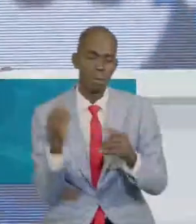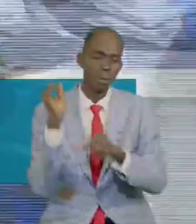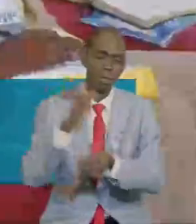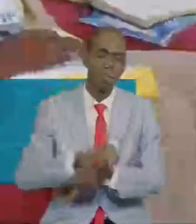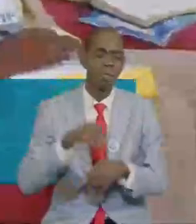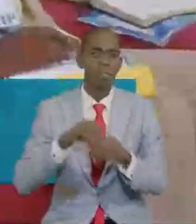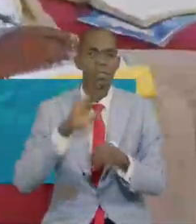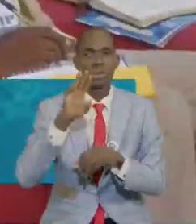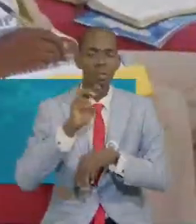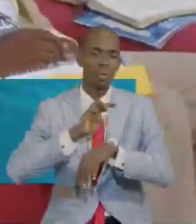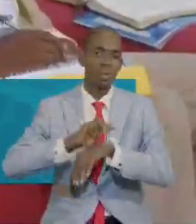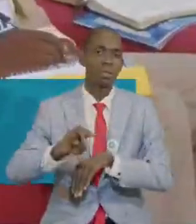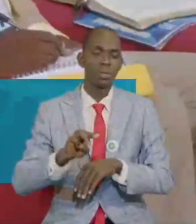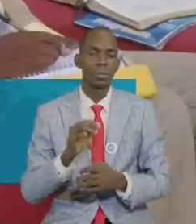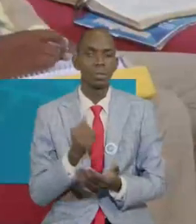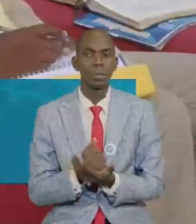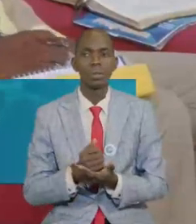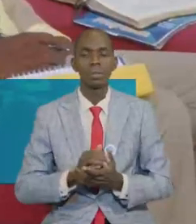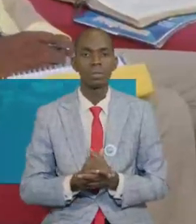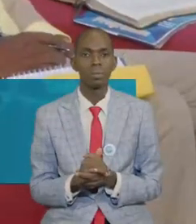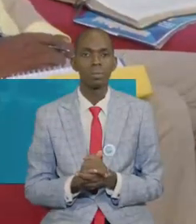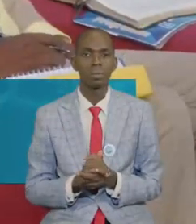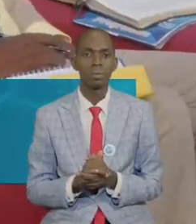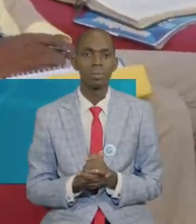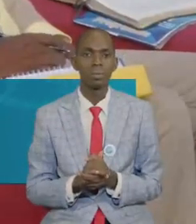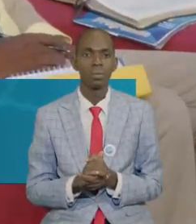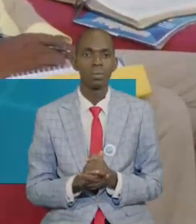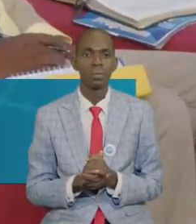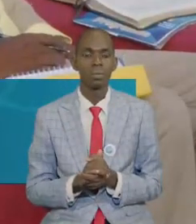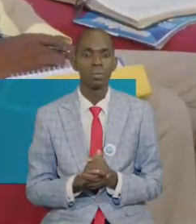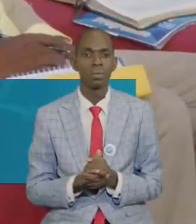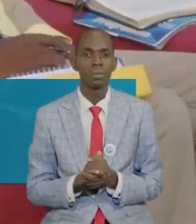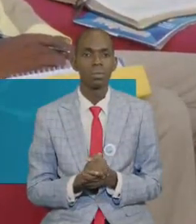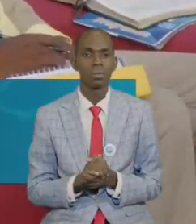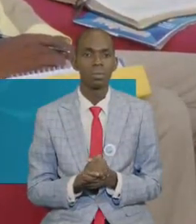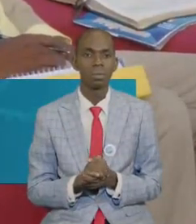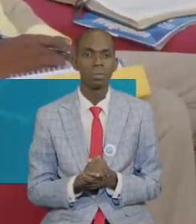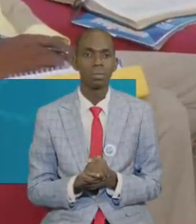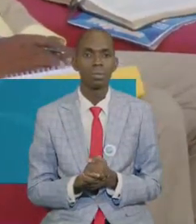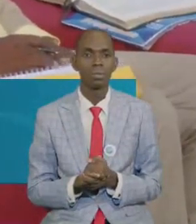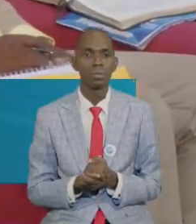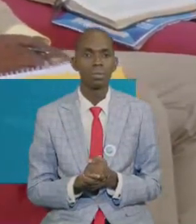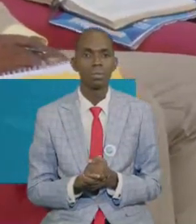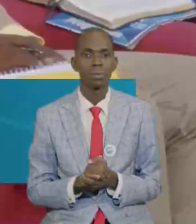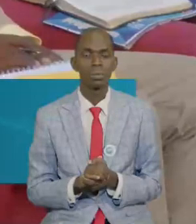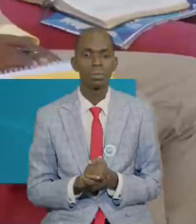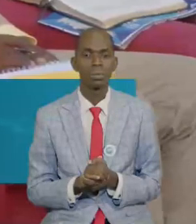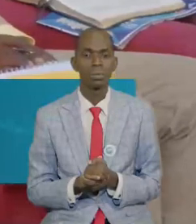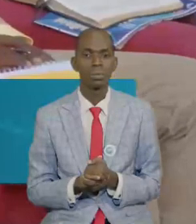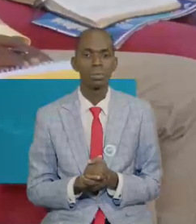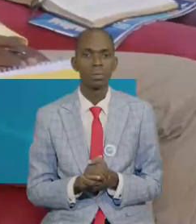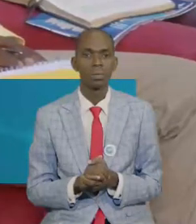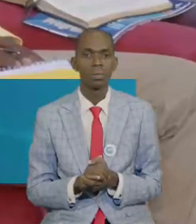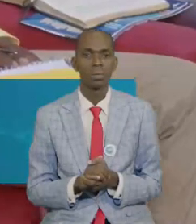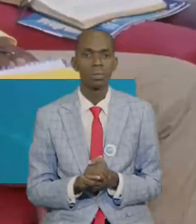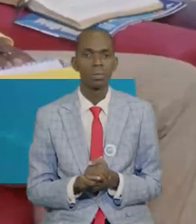ministry. Et donc toute chose contraire qui était en vous, lorsque cette puissance pénètre en vous, elle entre partout, renvoie, chasse ces choses, et vous